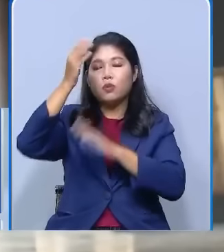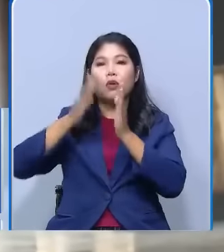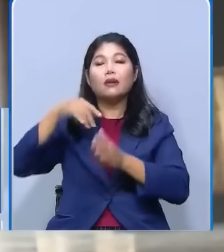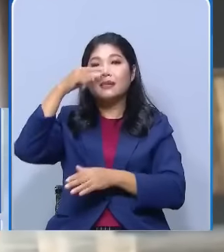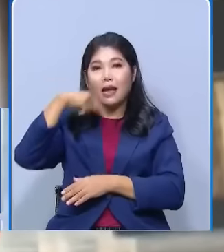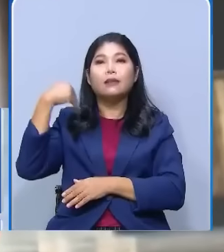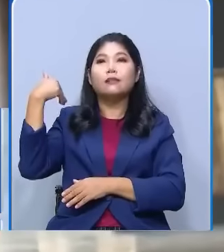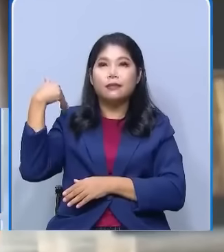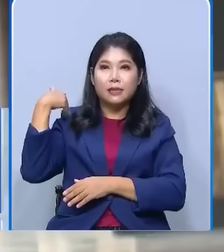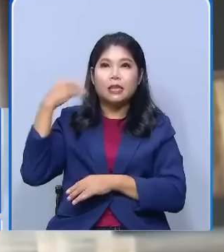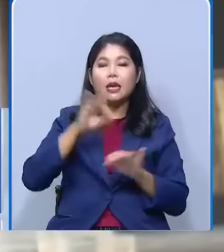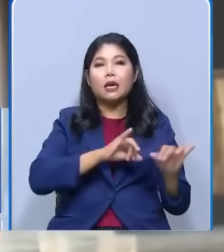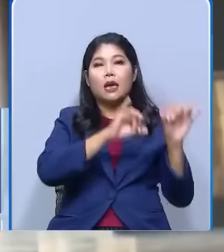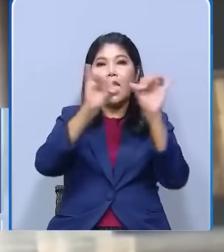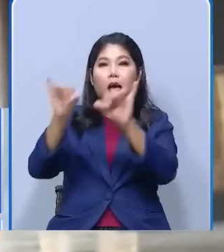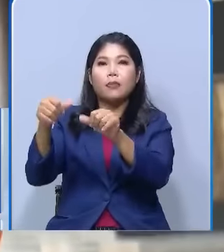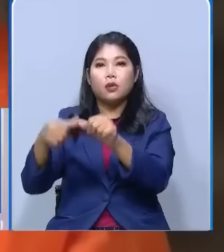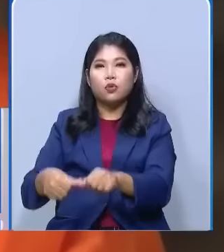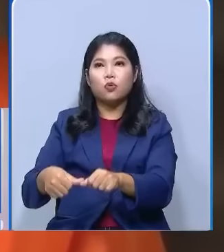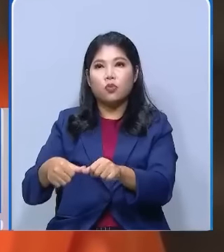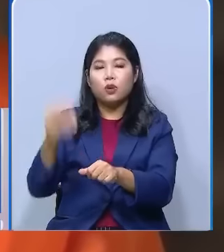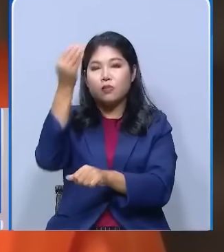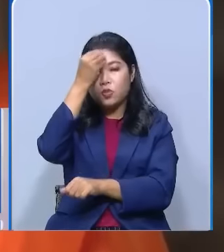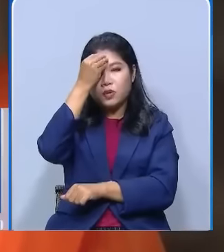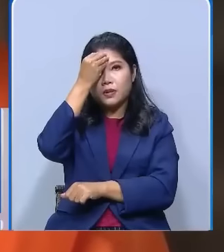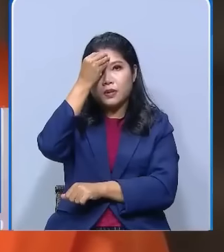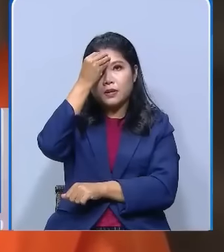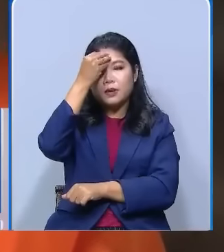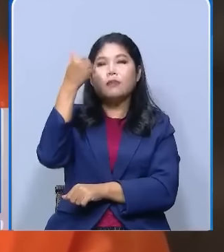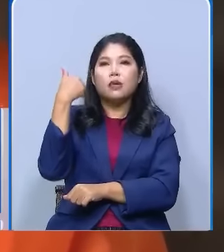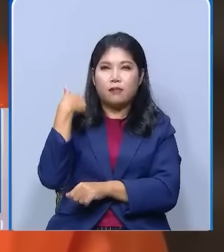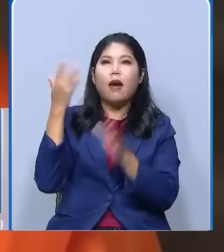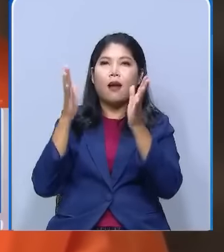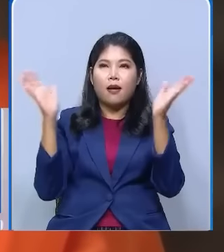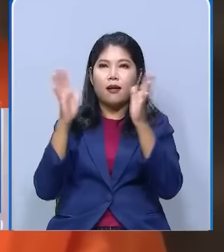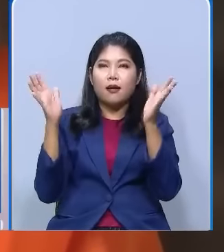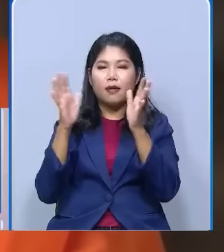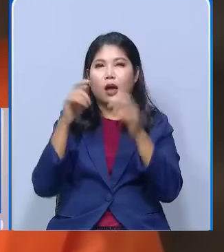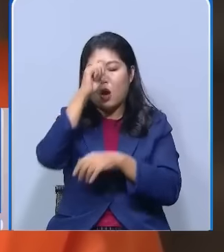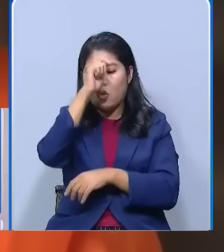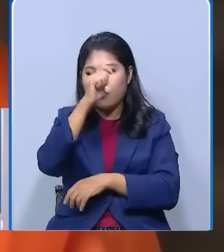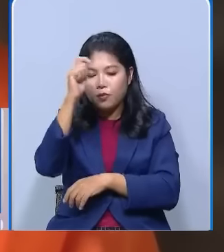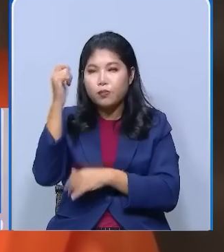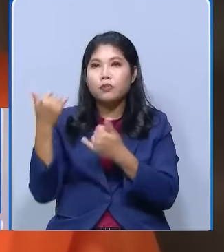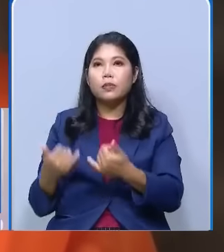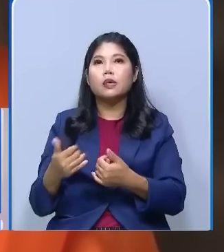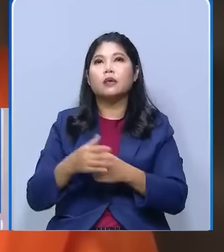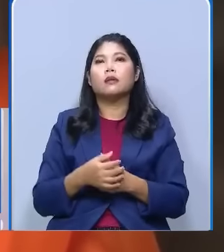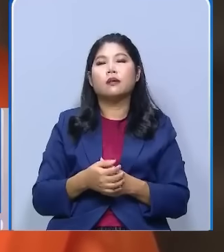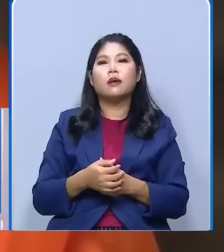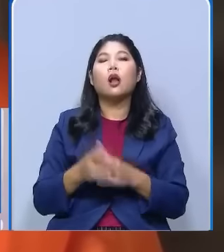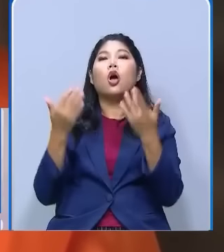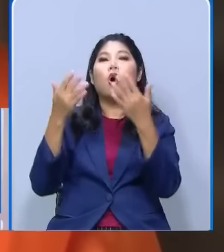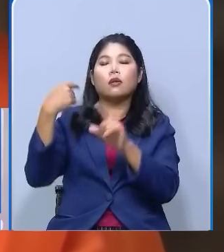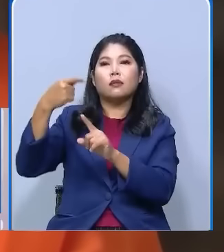ยอมรับว่าย้ายไปอยู่ที่นู่นเนี่ยก็จำนวนไม่น้อยนะ แล้วลูกศิษย์ลูกหาท่านก็มี ก็เยอะหลังจากที่ปฏิบัติแล้วเนี่ยหลังออกพรรษ